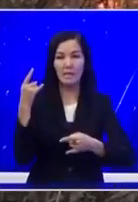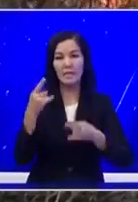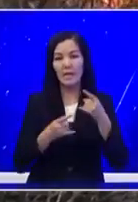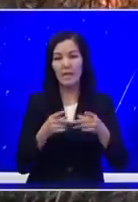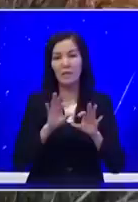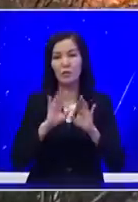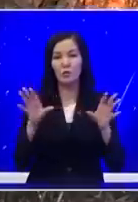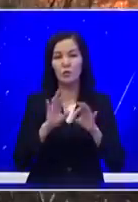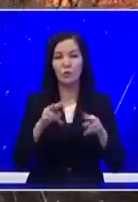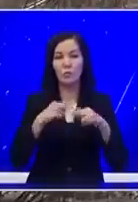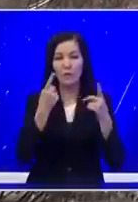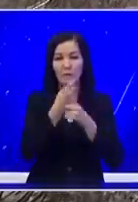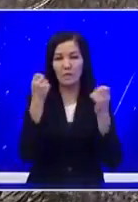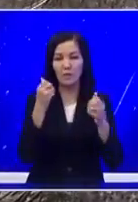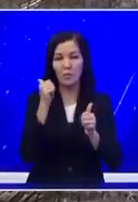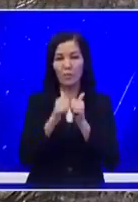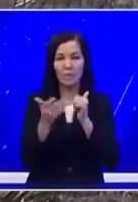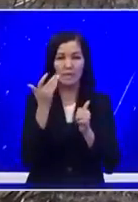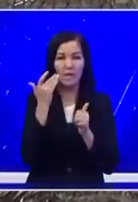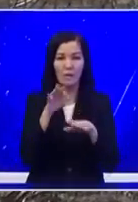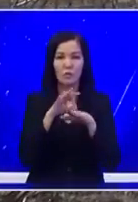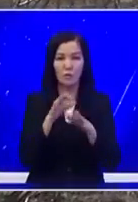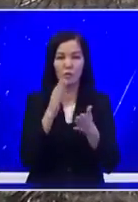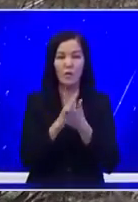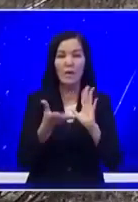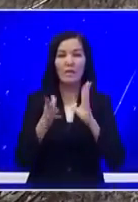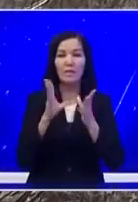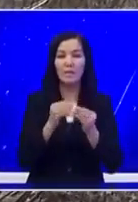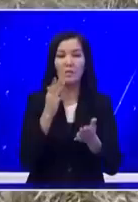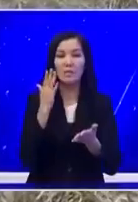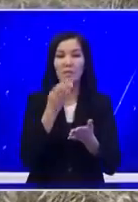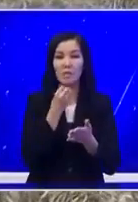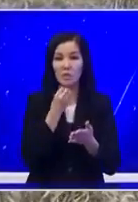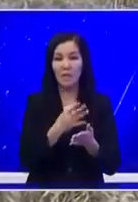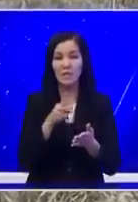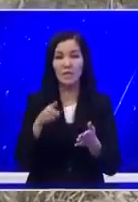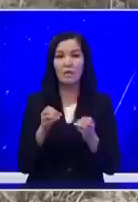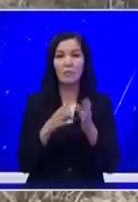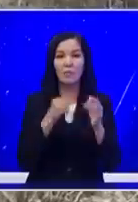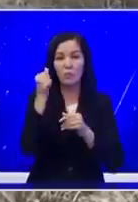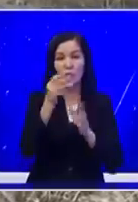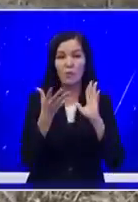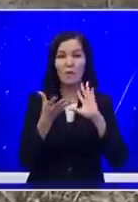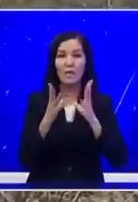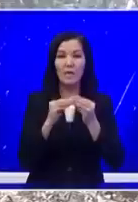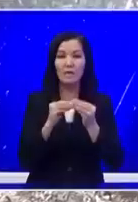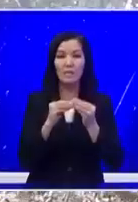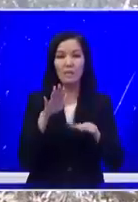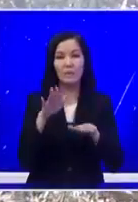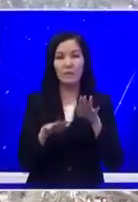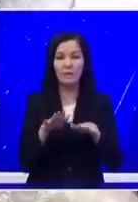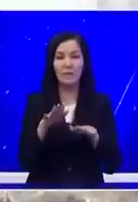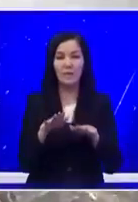түсіндіру, ескерту жұмыстарын ұдайы жүргізіп жатыр. Нәтижесі жоқ емес. 2019 жылдың есептік мерзімімен